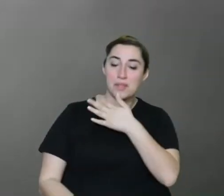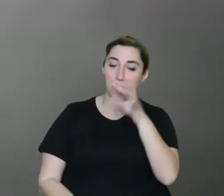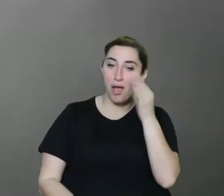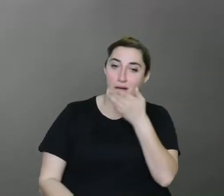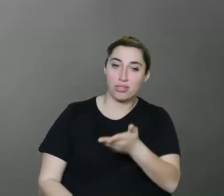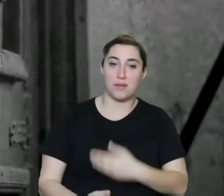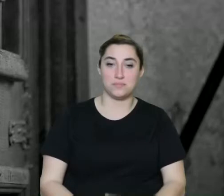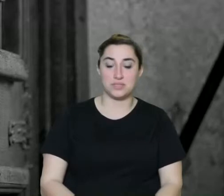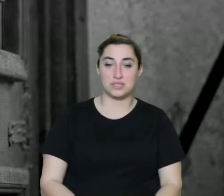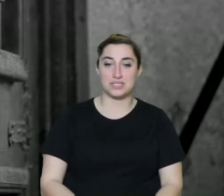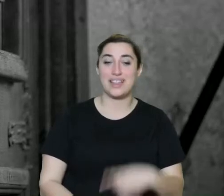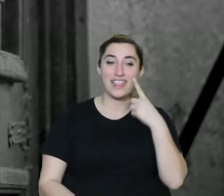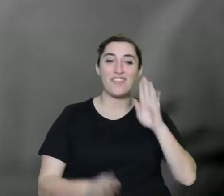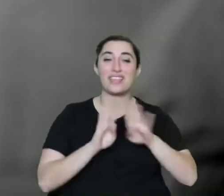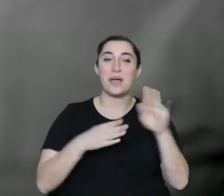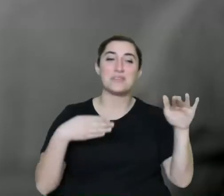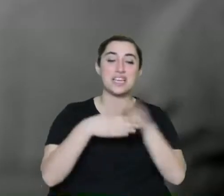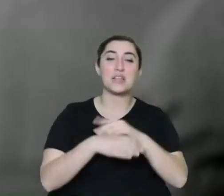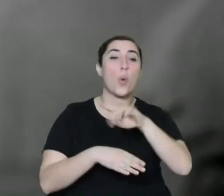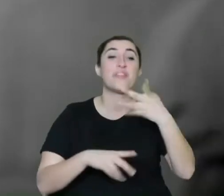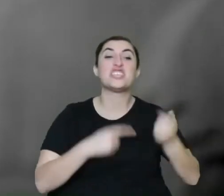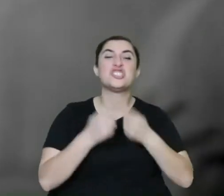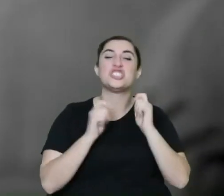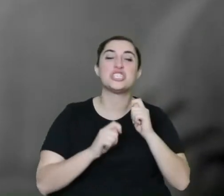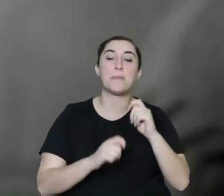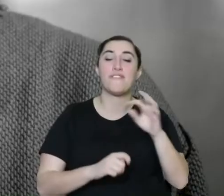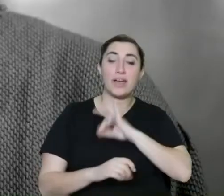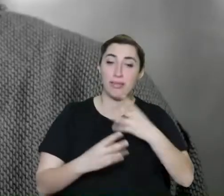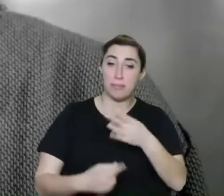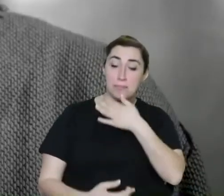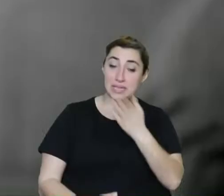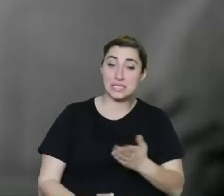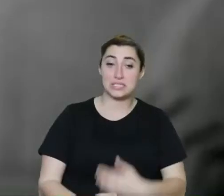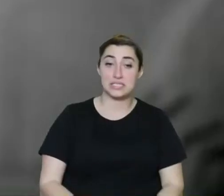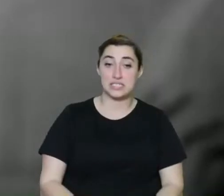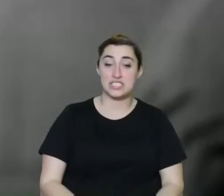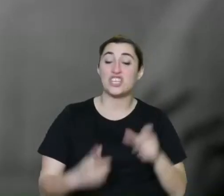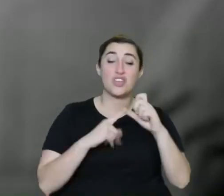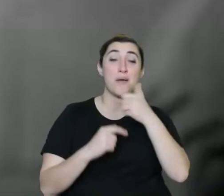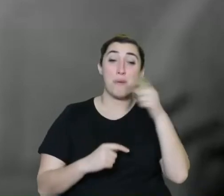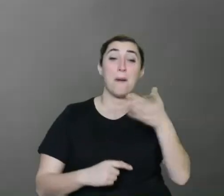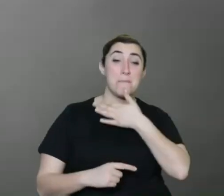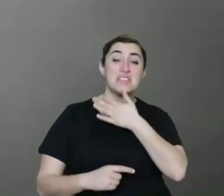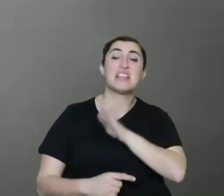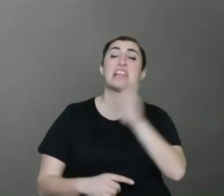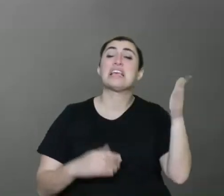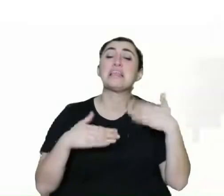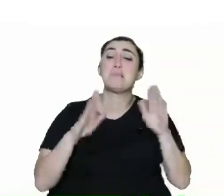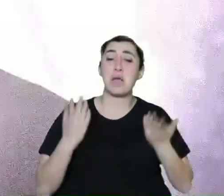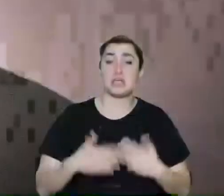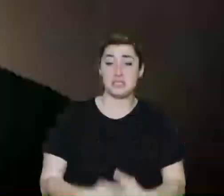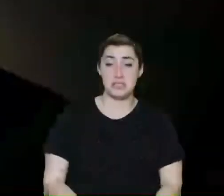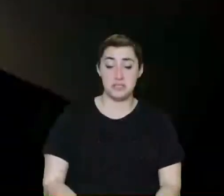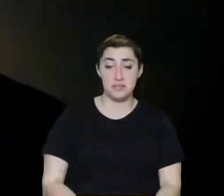görmüş kişisiniz. Devlet kapısını da o kapıda nasıl iş görülür onu da bilirsiniz. Şeyh babam bilse dahi varmaz devlet